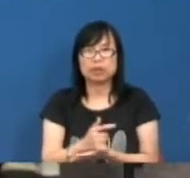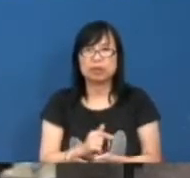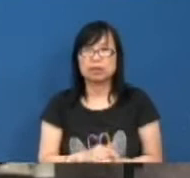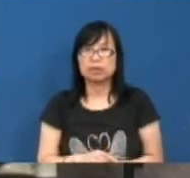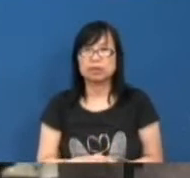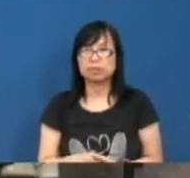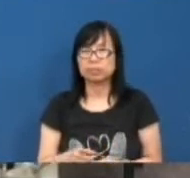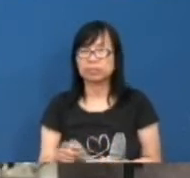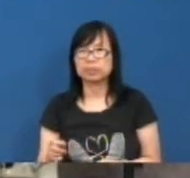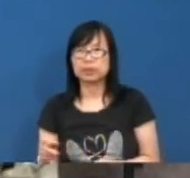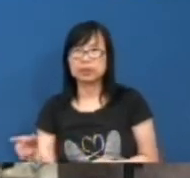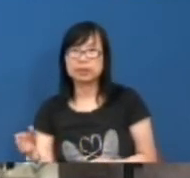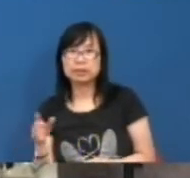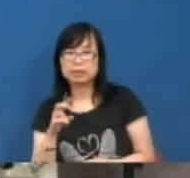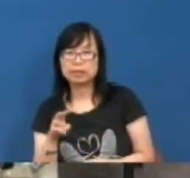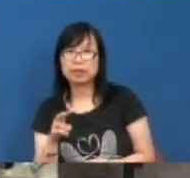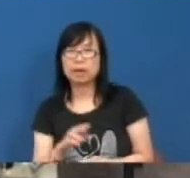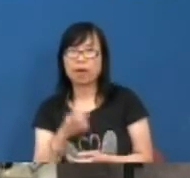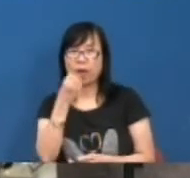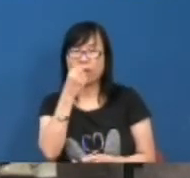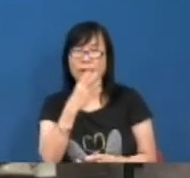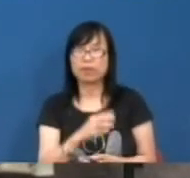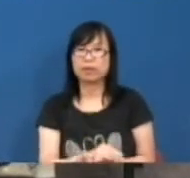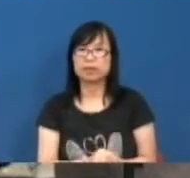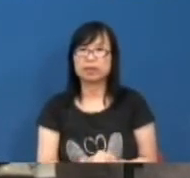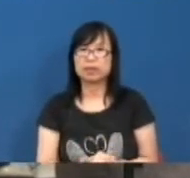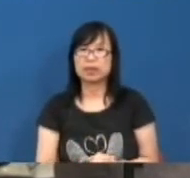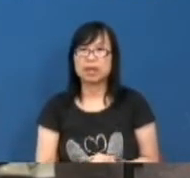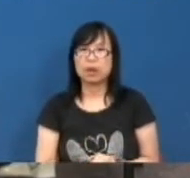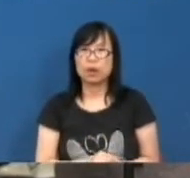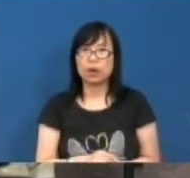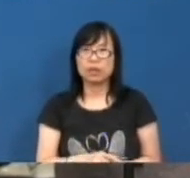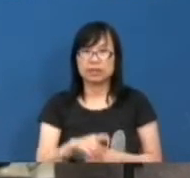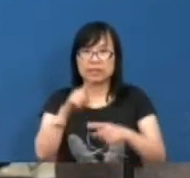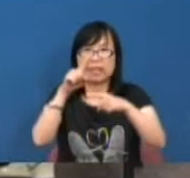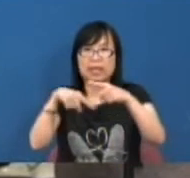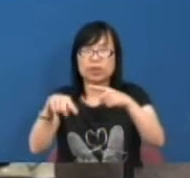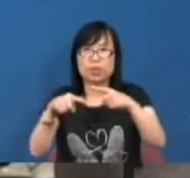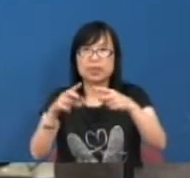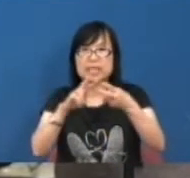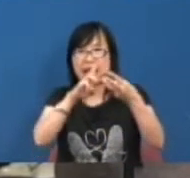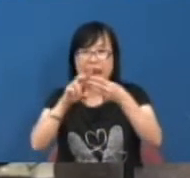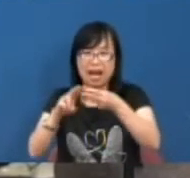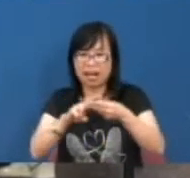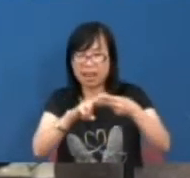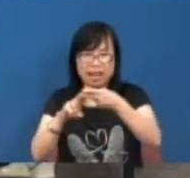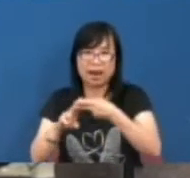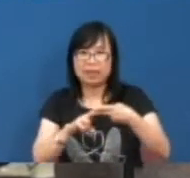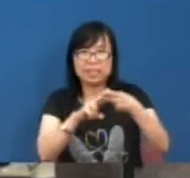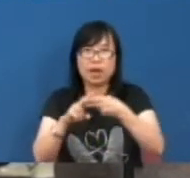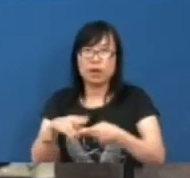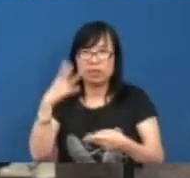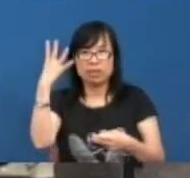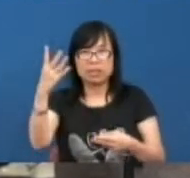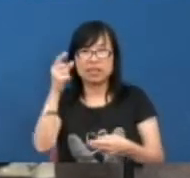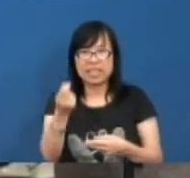其實呢個亦都係我哋即係香港咧，作為話大都會、亞洲四小龍啊，又話自稱即